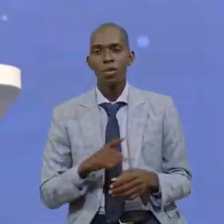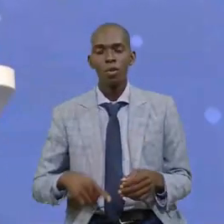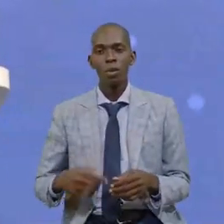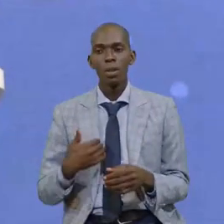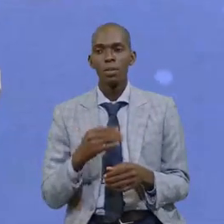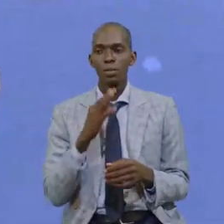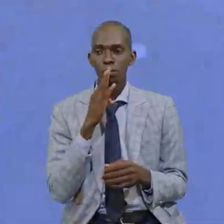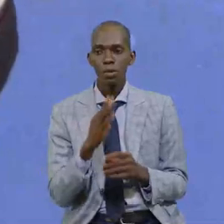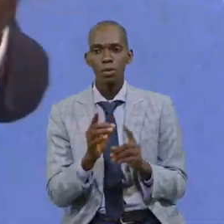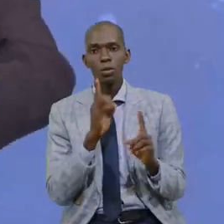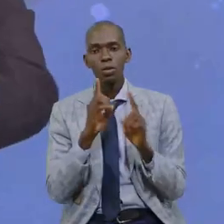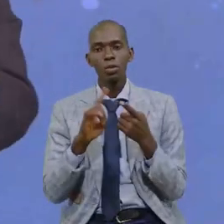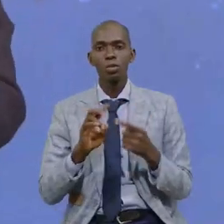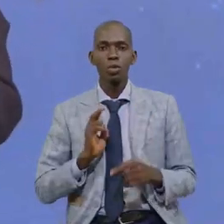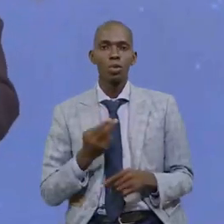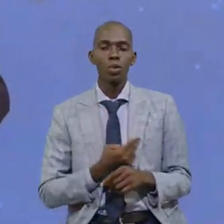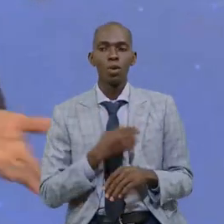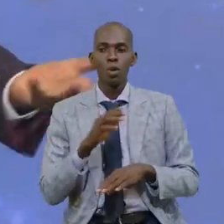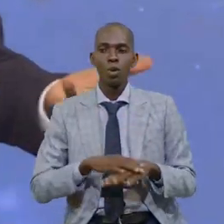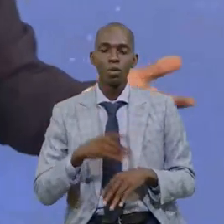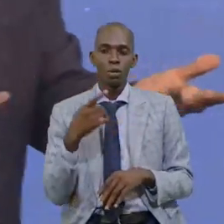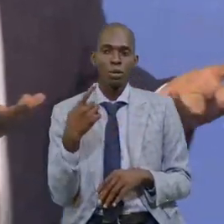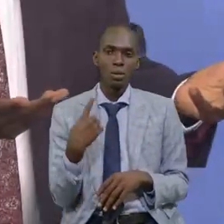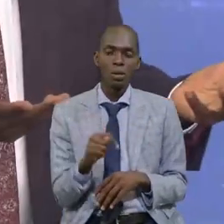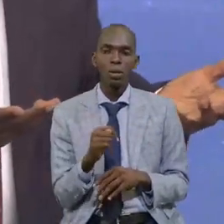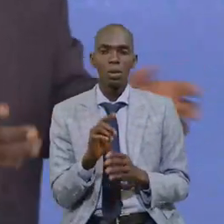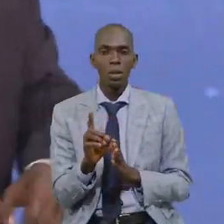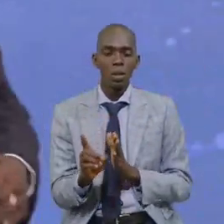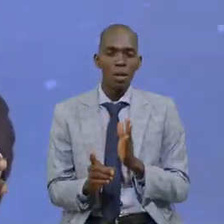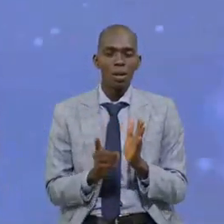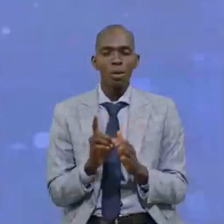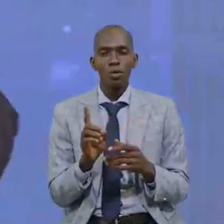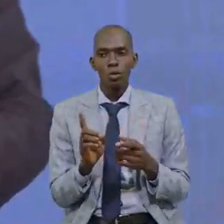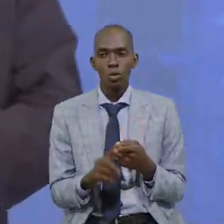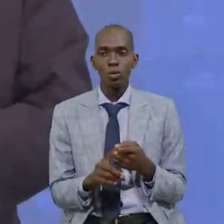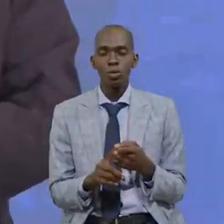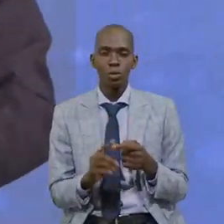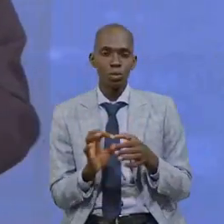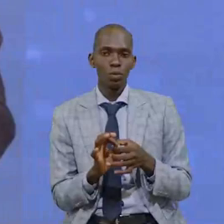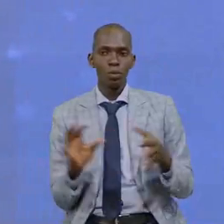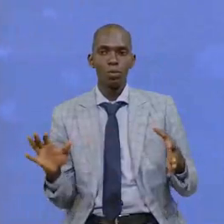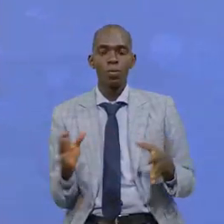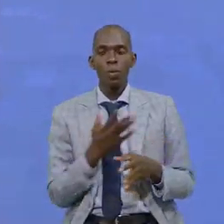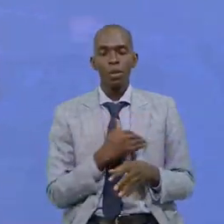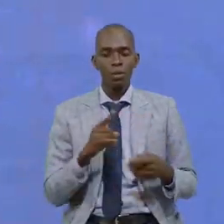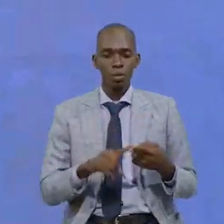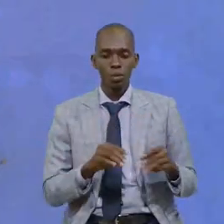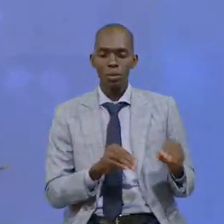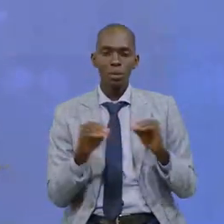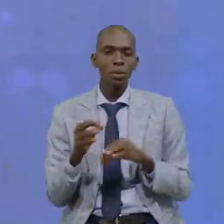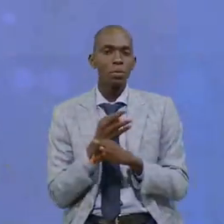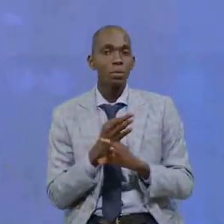Le Seigneur nous parle de sa puissance pour délier et pour